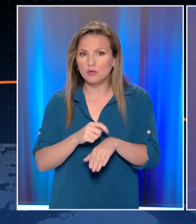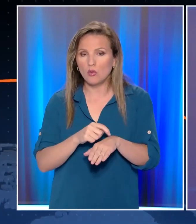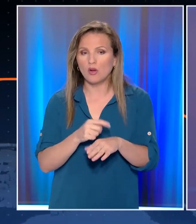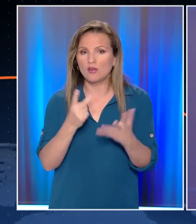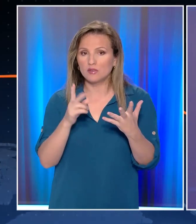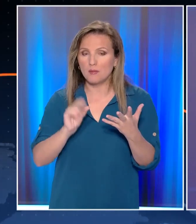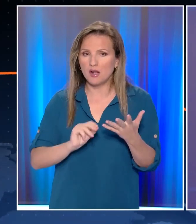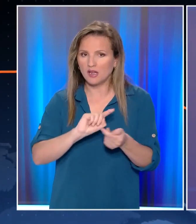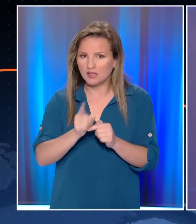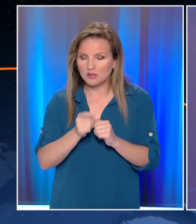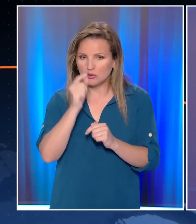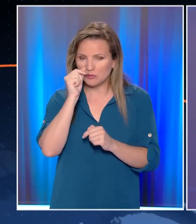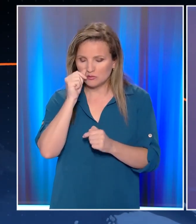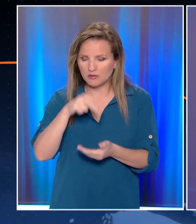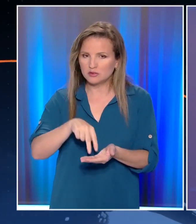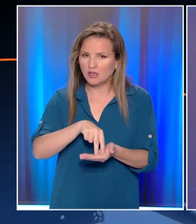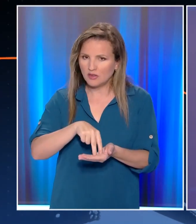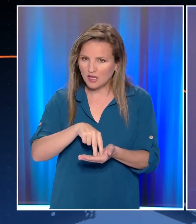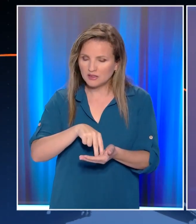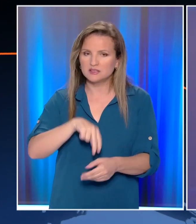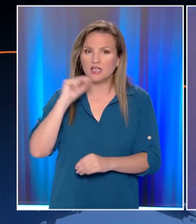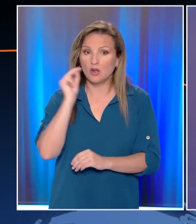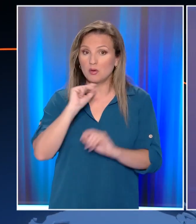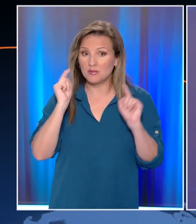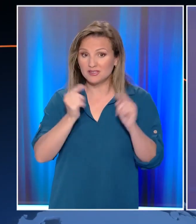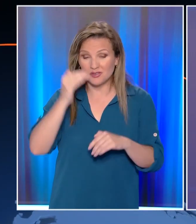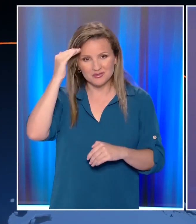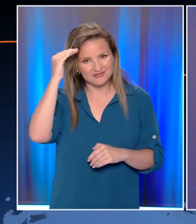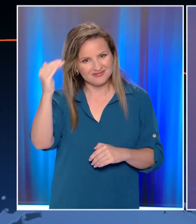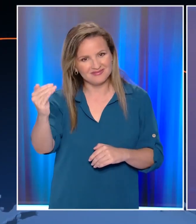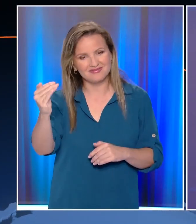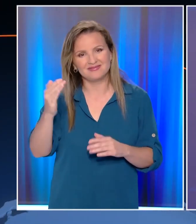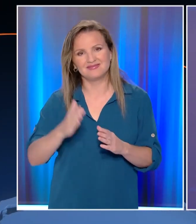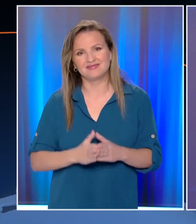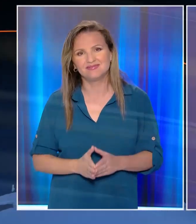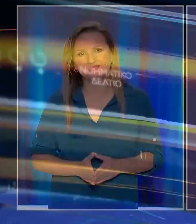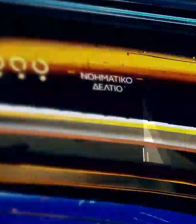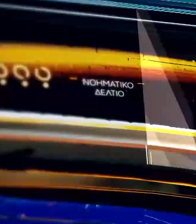δελτίο ειδήσεων του Open στις 7 παρατέταρτο με τον Νίκο Στραβελάκη. Καλό απόγευμα σε όλους.